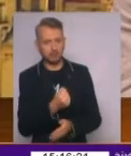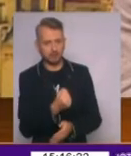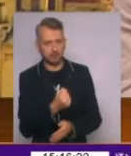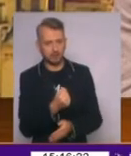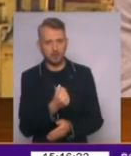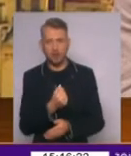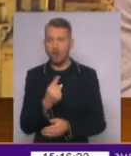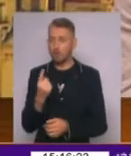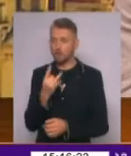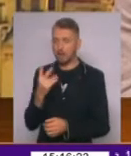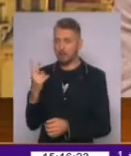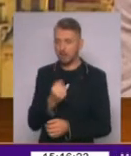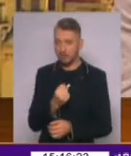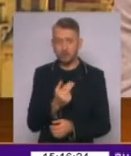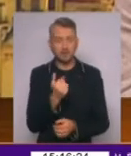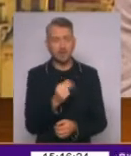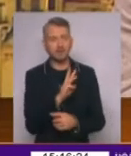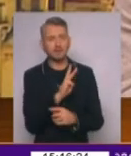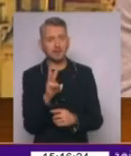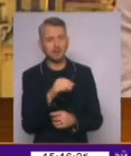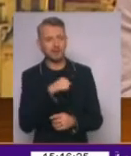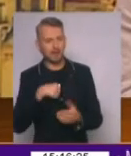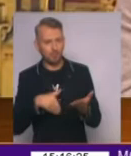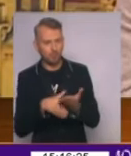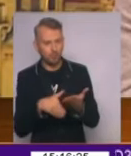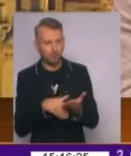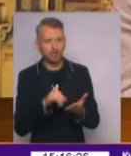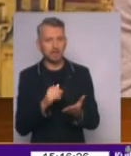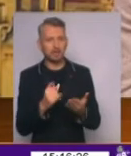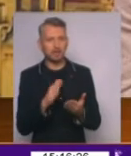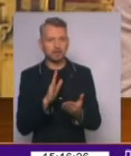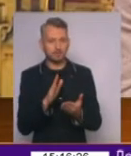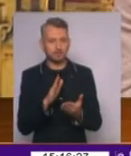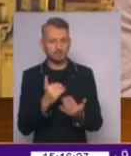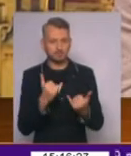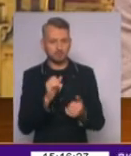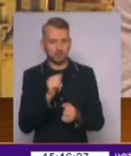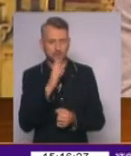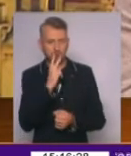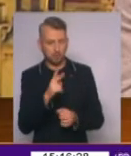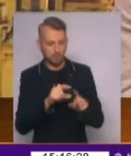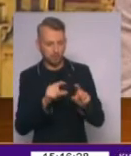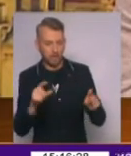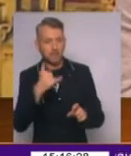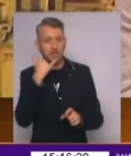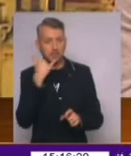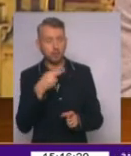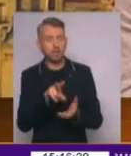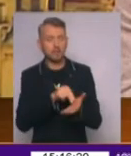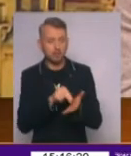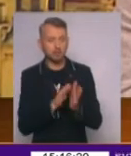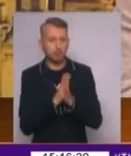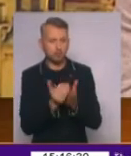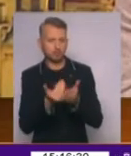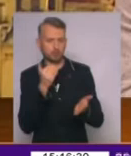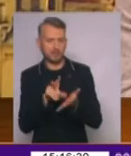на два тижні. Так, так, але на сайті «Самопоміч» і наразі можна буде у стрічці «Біжучі» побачити телефон для запису. Прошу записуватися вчасно, щоб